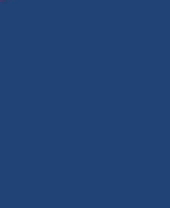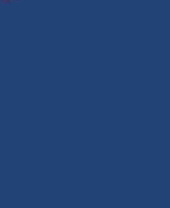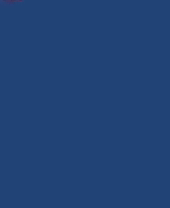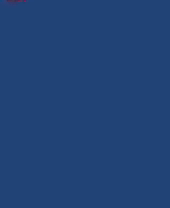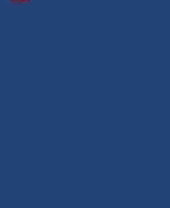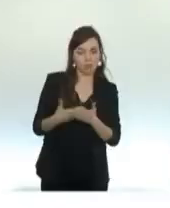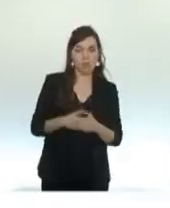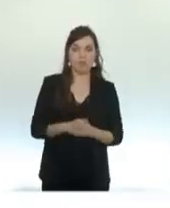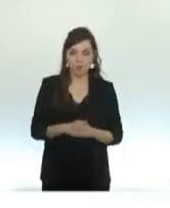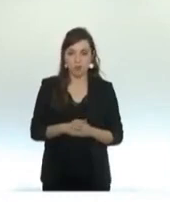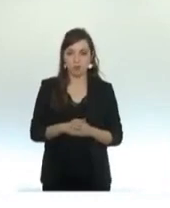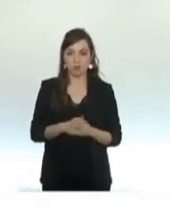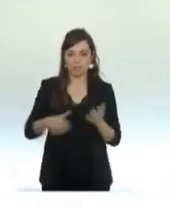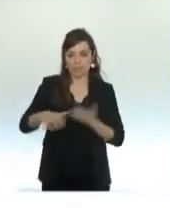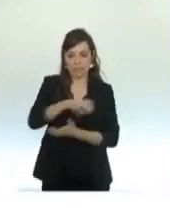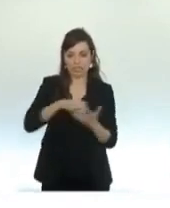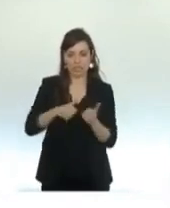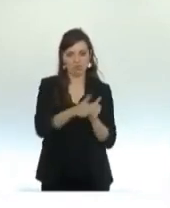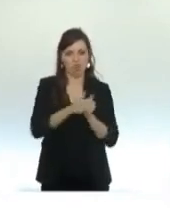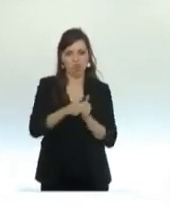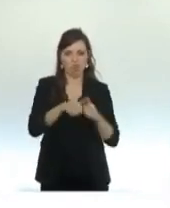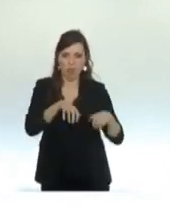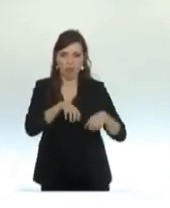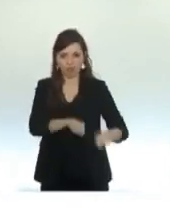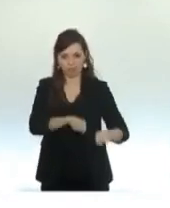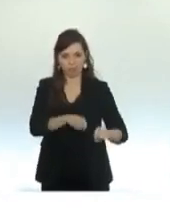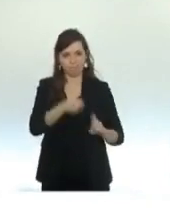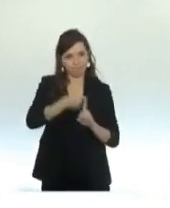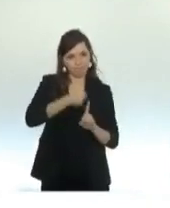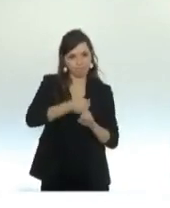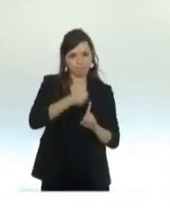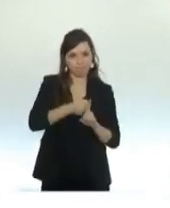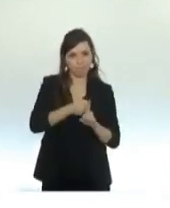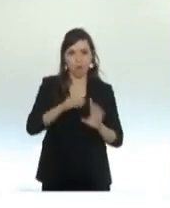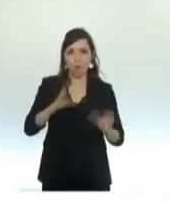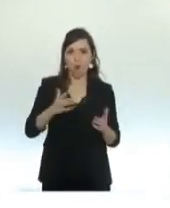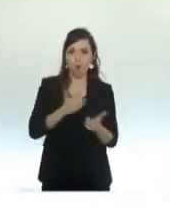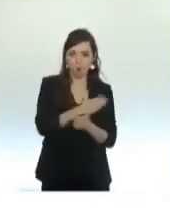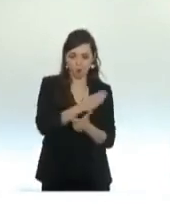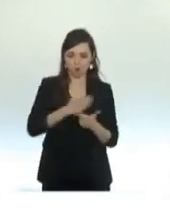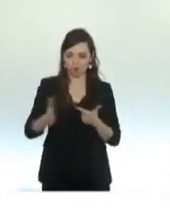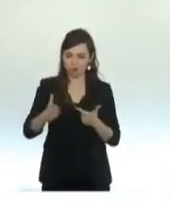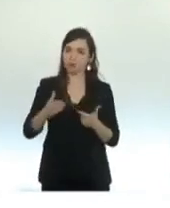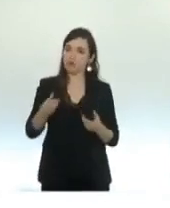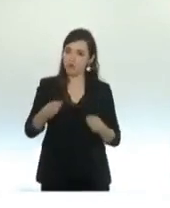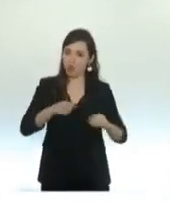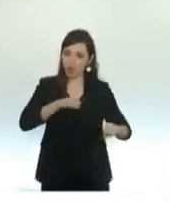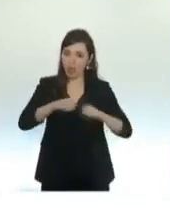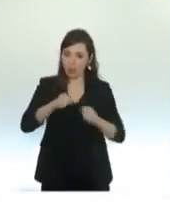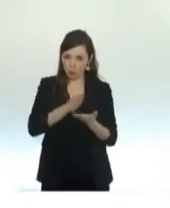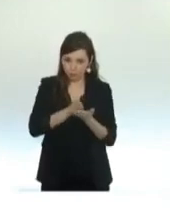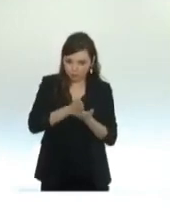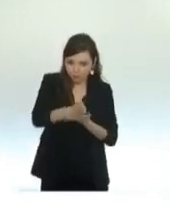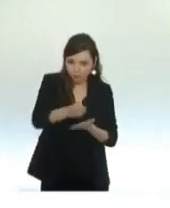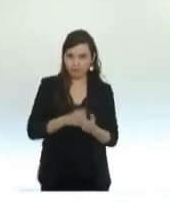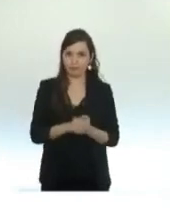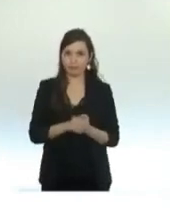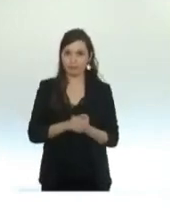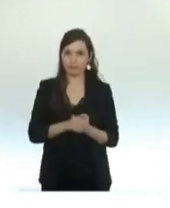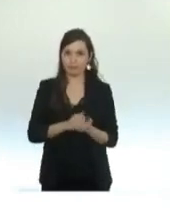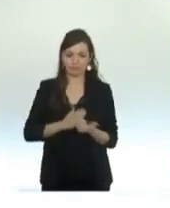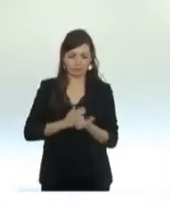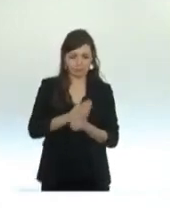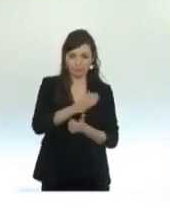concitoyensastex bonjour à tous et bienvenue dans ce nouveau format que je lance sur la chaîne ça s'appelle parlons chiffre et le but c'est d'explorer le monde